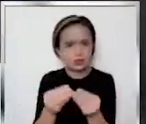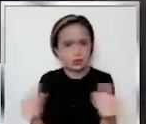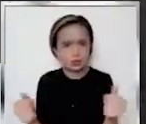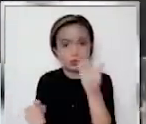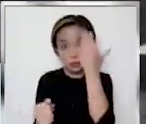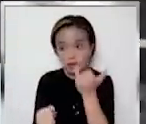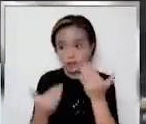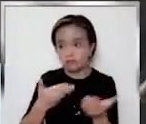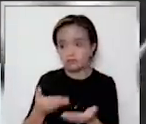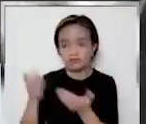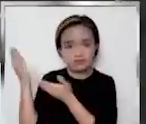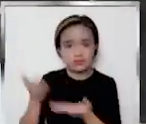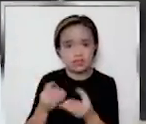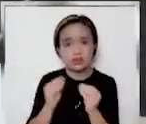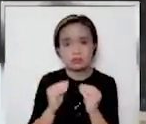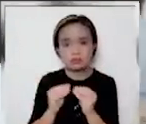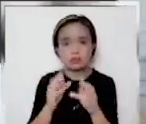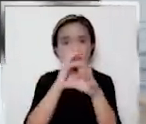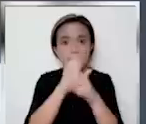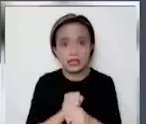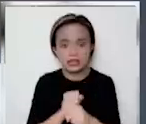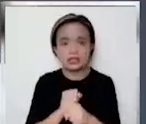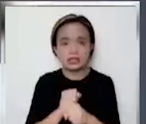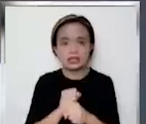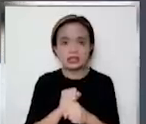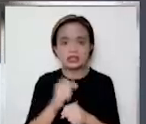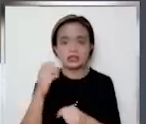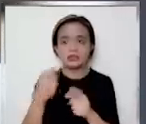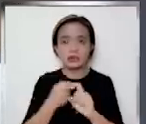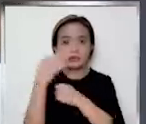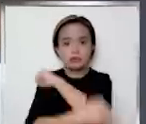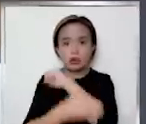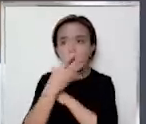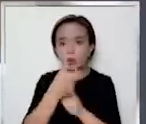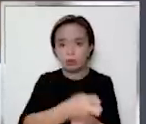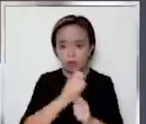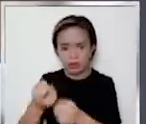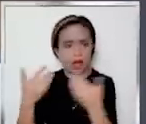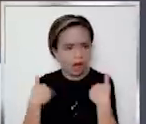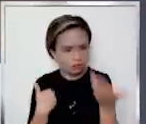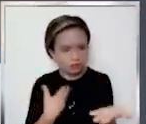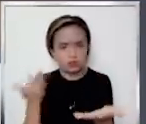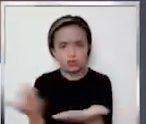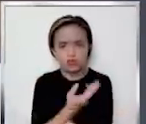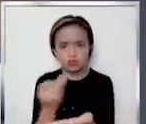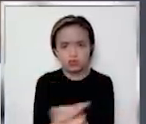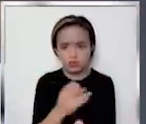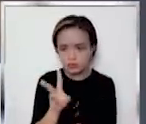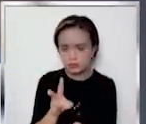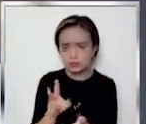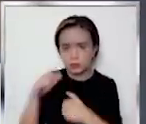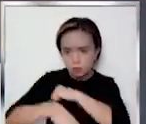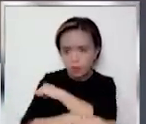natin, malamang kunin sa mga dayuhang nangingisda sa atin. Nandiyan po yung freshwater natin. Meron tayong mga bangus at saka